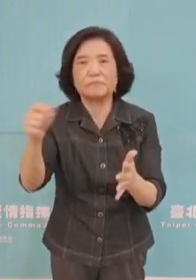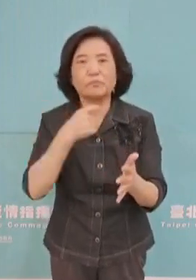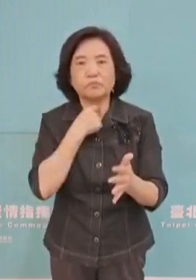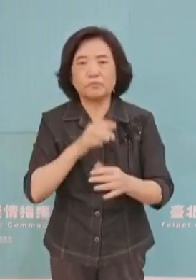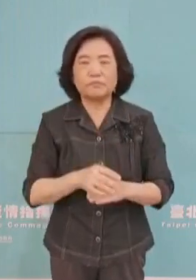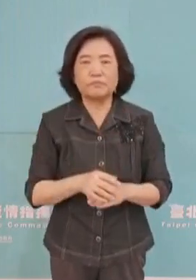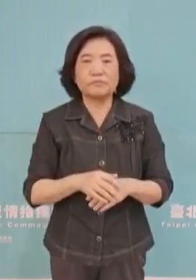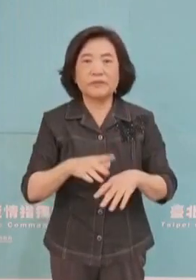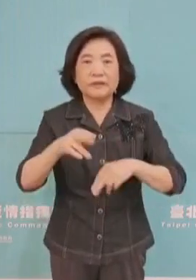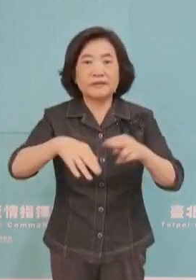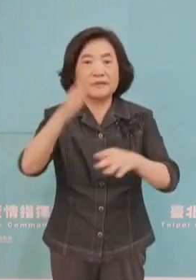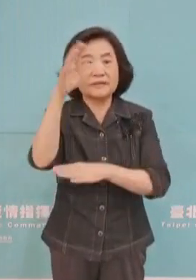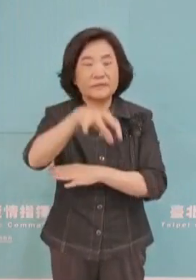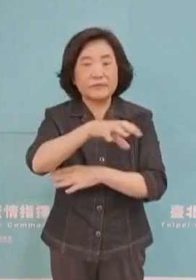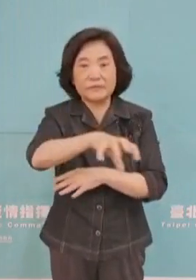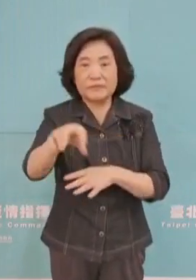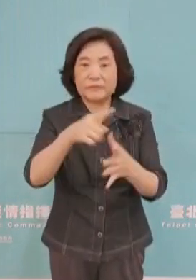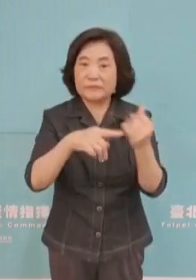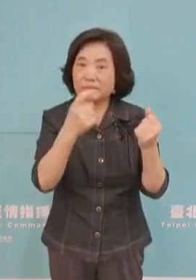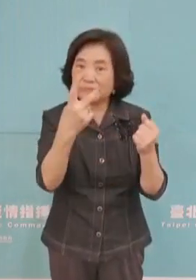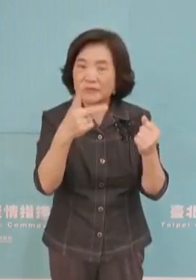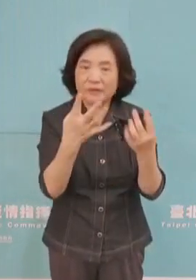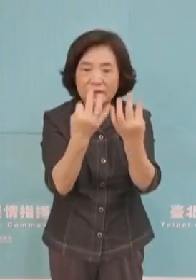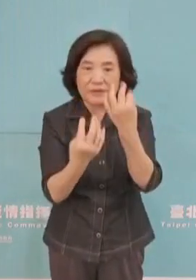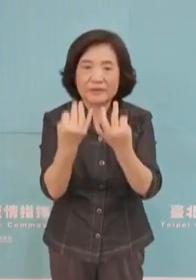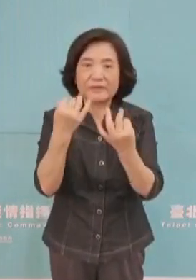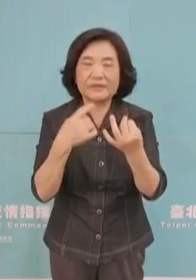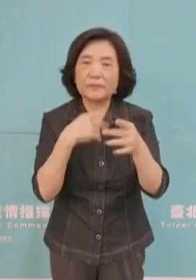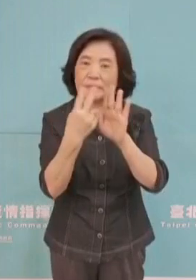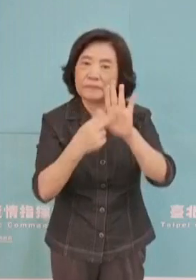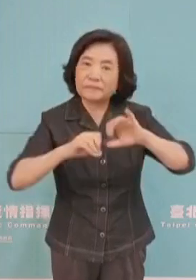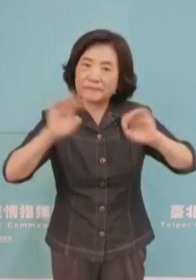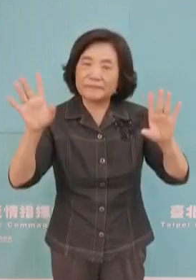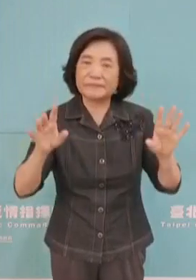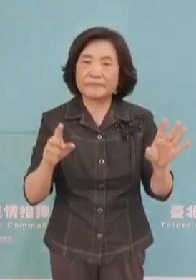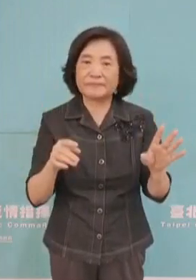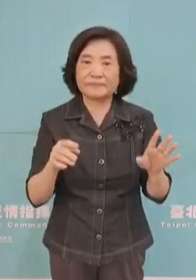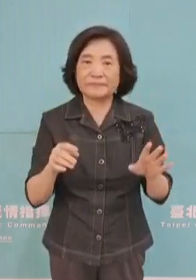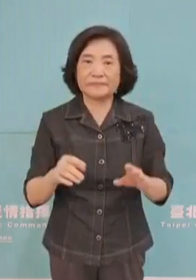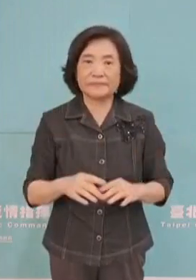12个行政区的数据变化，你知道吗？一般来讲，我们会